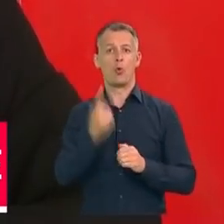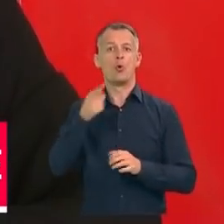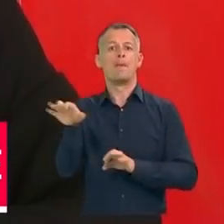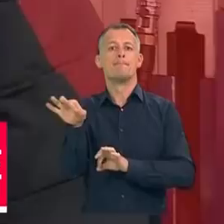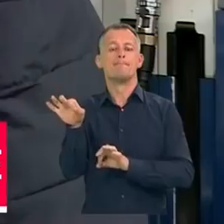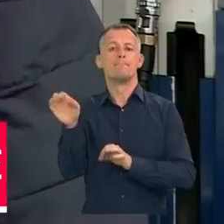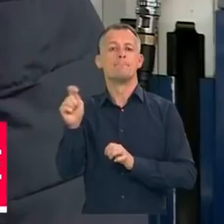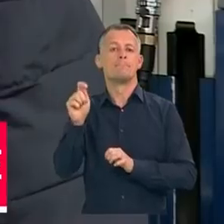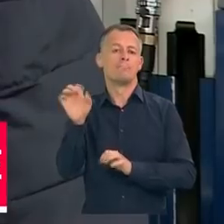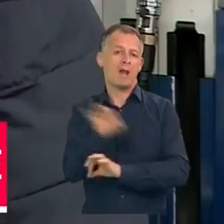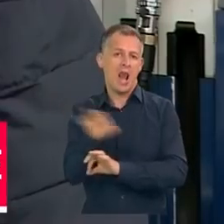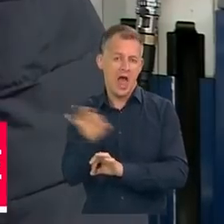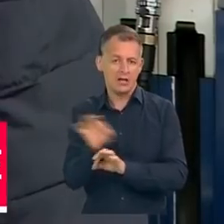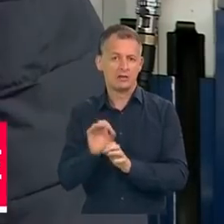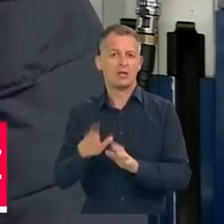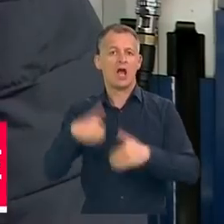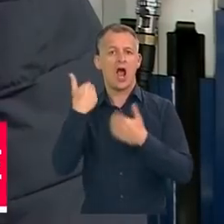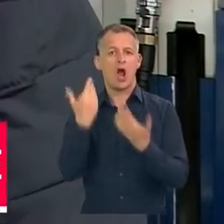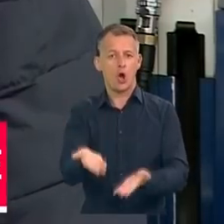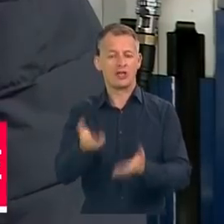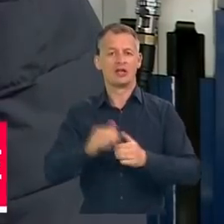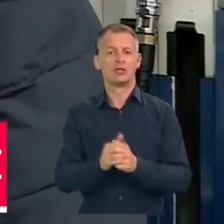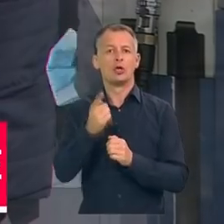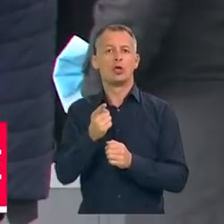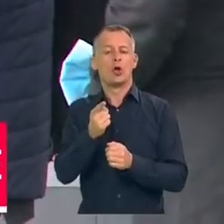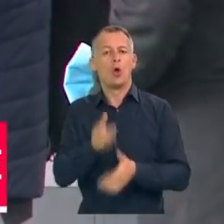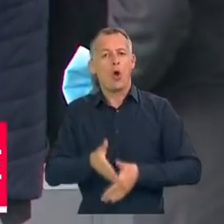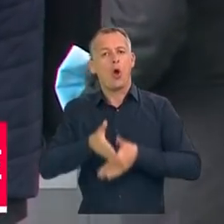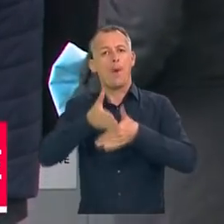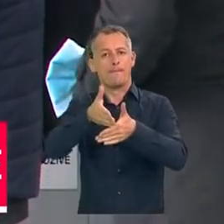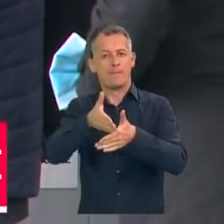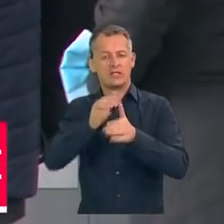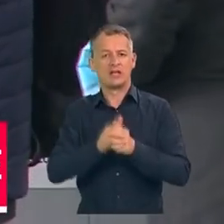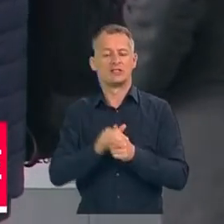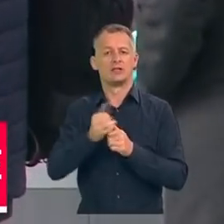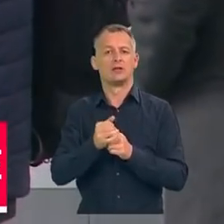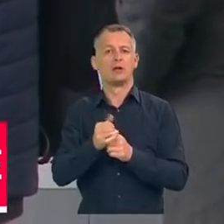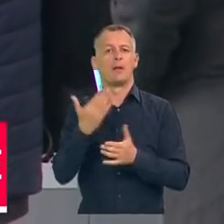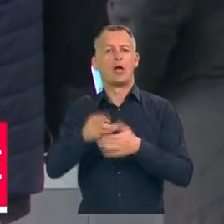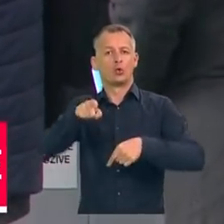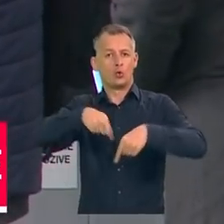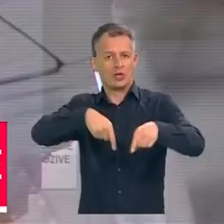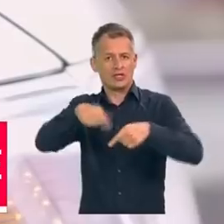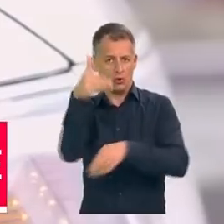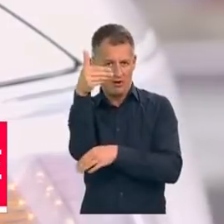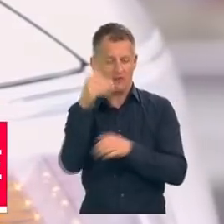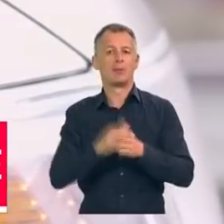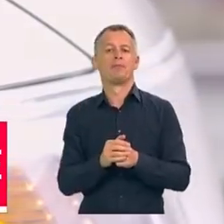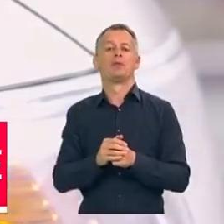de acordare a unor compensații pentru transportatori, astfel încât să poată să